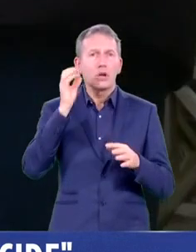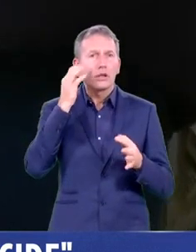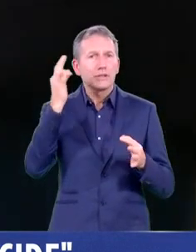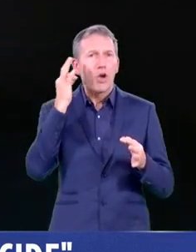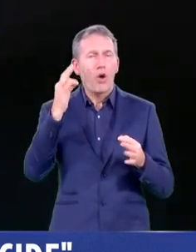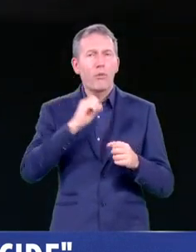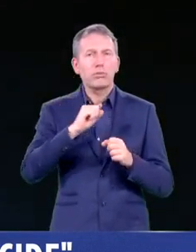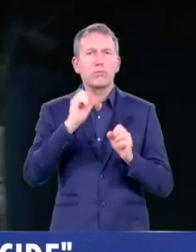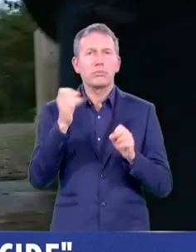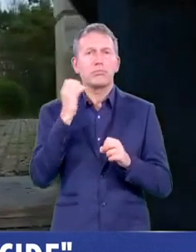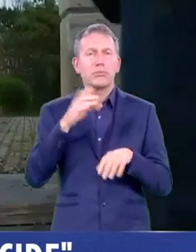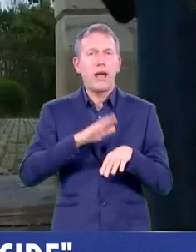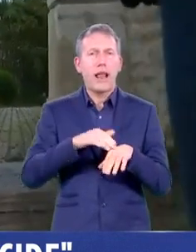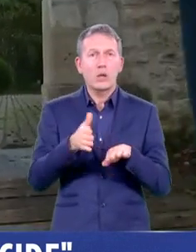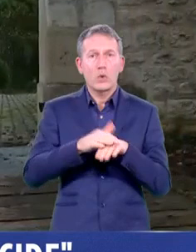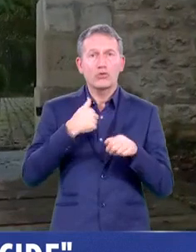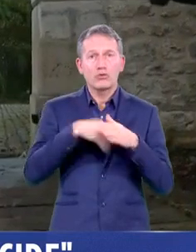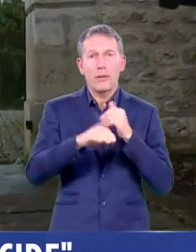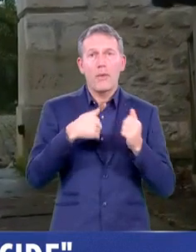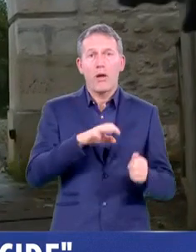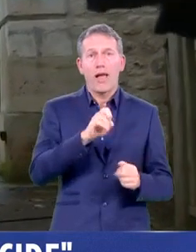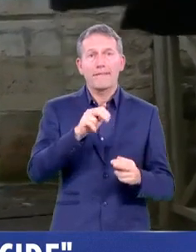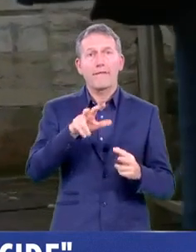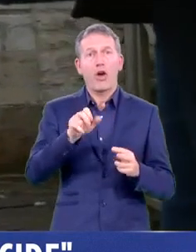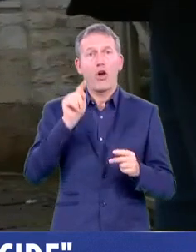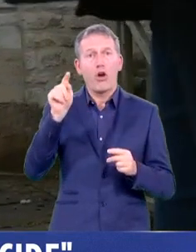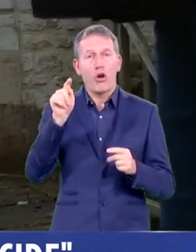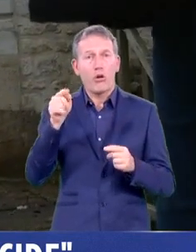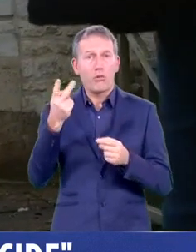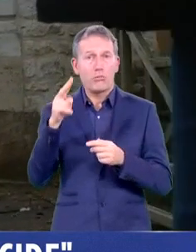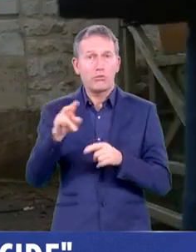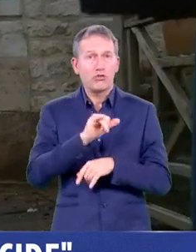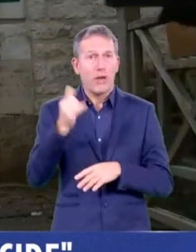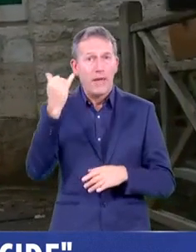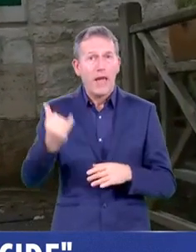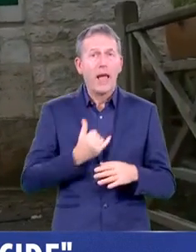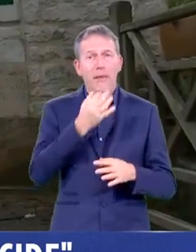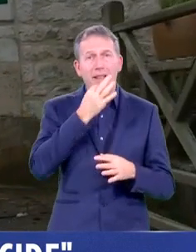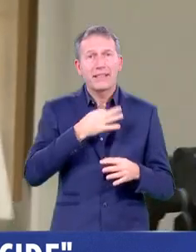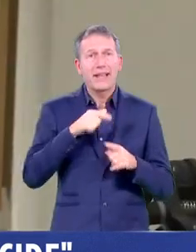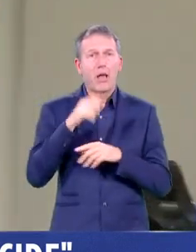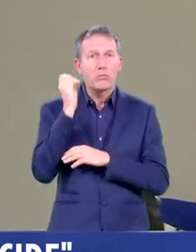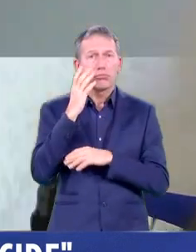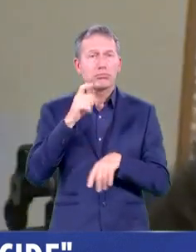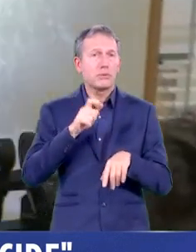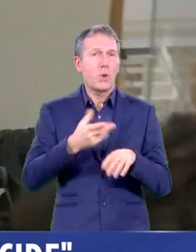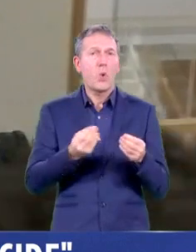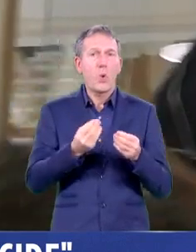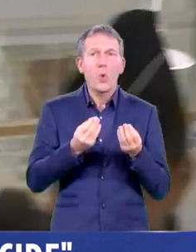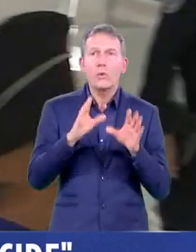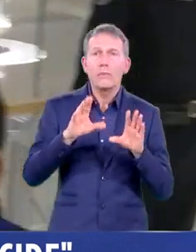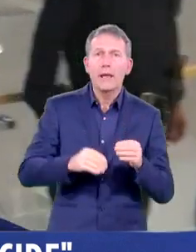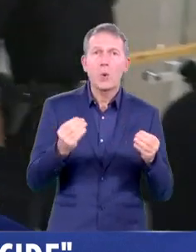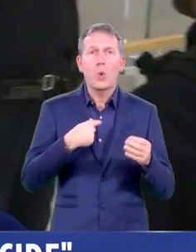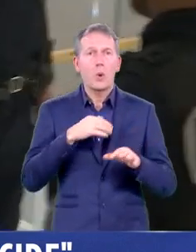chez moi. C'est Évreux et Évreux. Ils ne m'ont jamais appelé pour me dire où vous êtes.